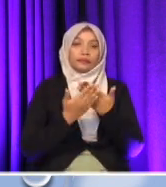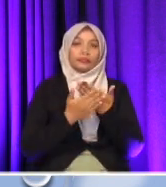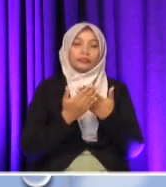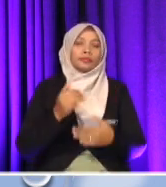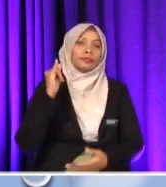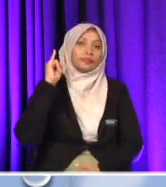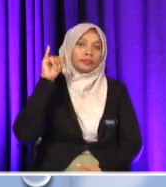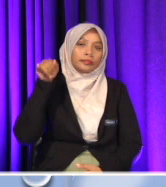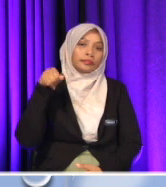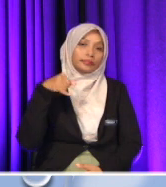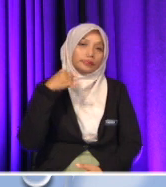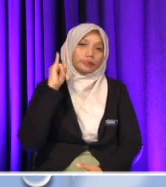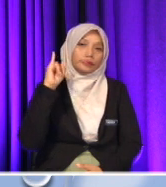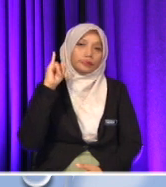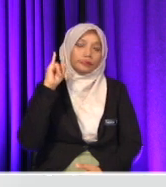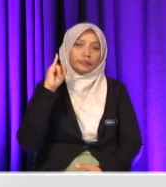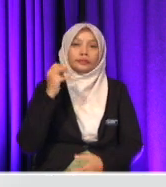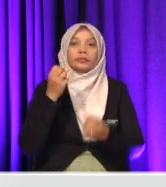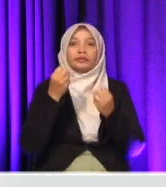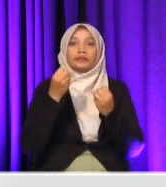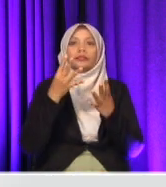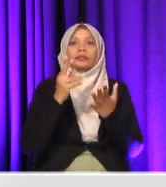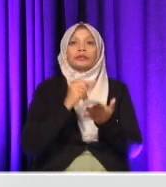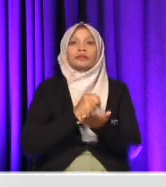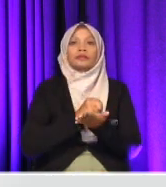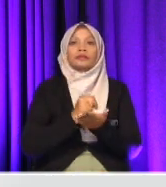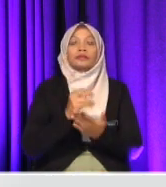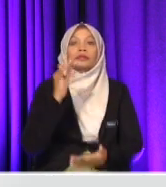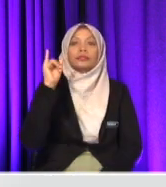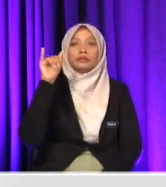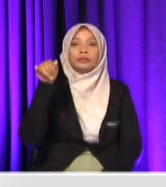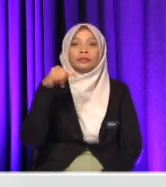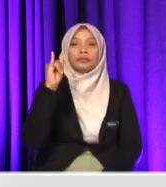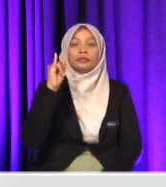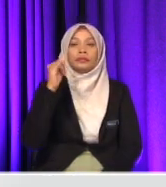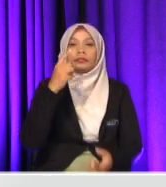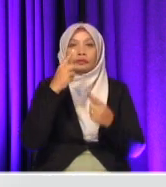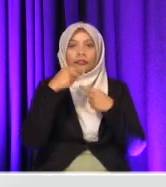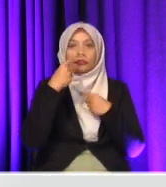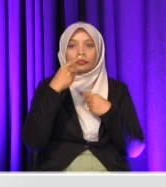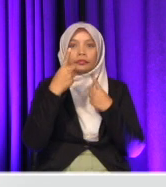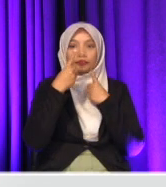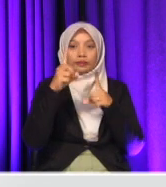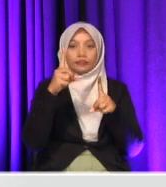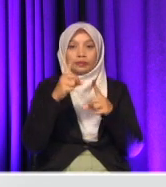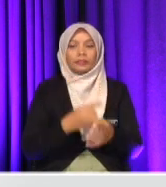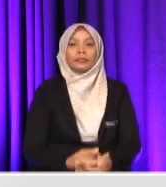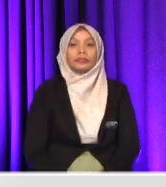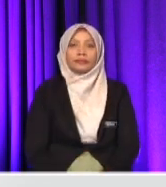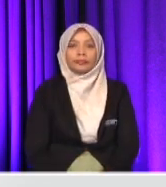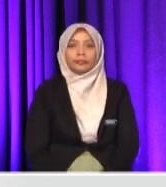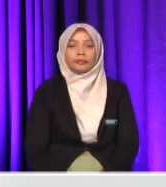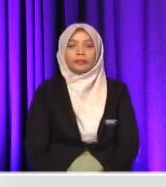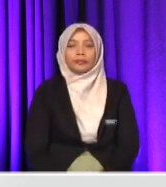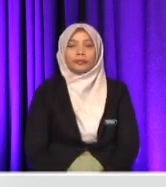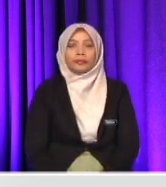J. Berapa hak terima Berapakah nilai pemuat? J? Berapa nilai J tadi? Siapa nak jawab? Angkat tangan. Siapa nak jawab? Ke